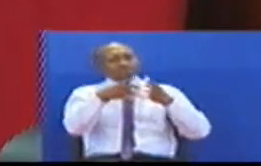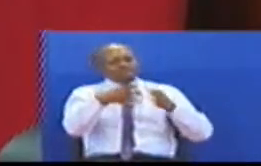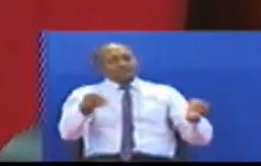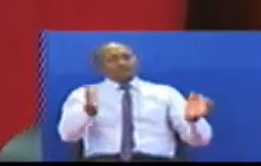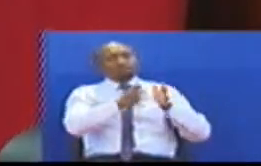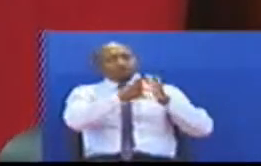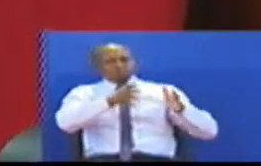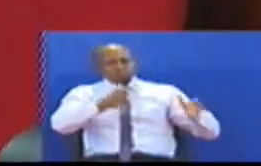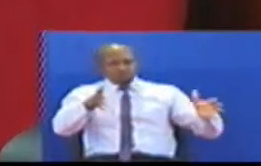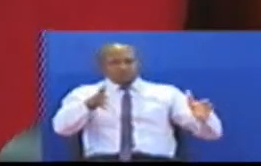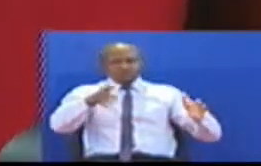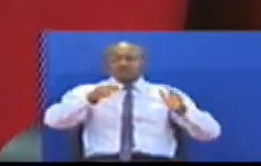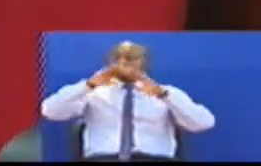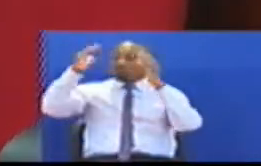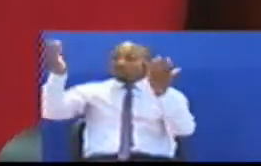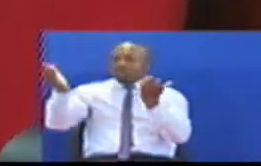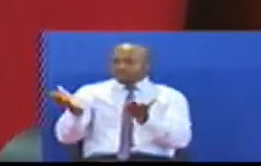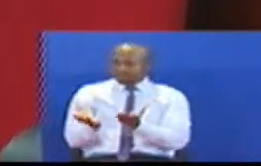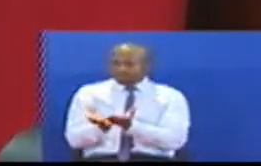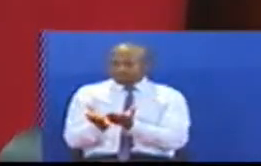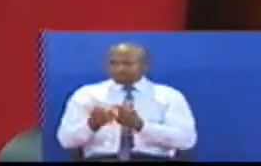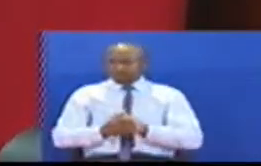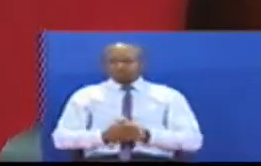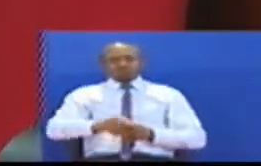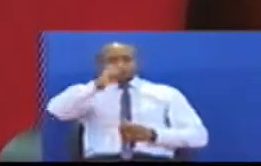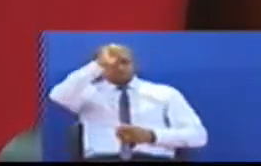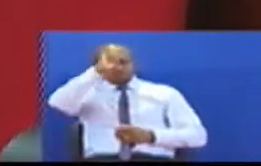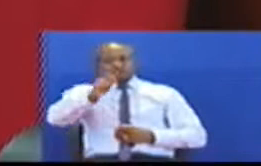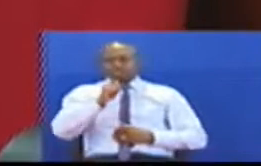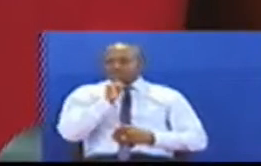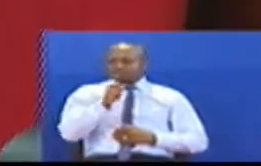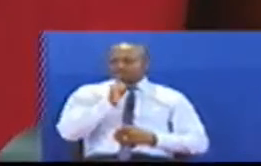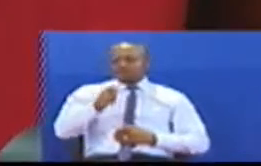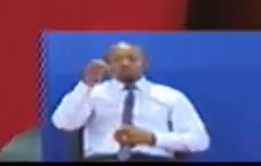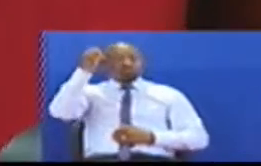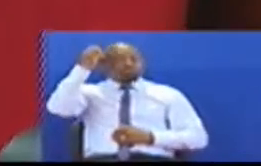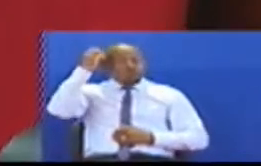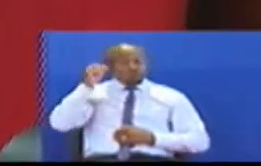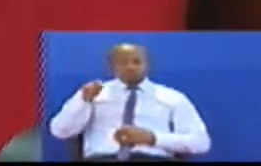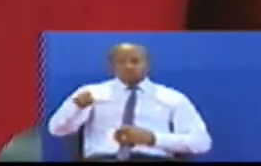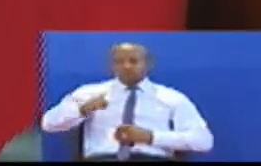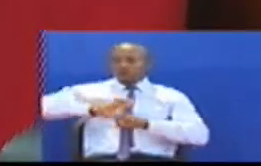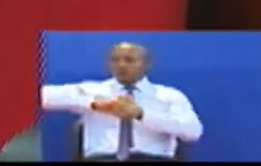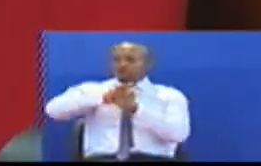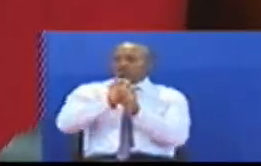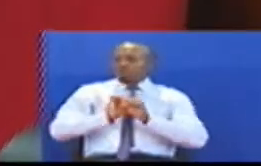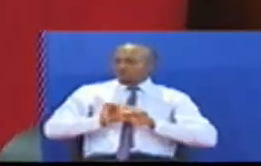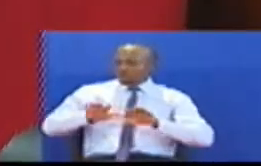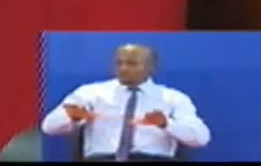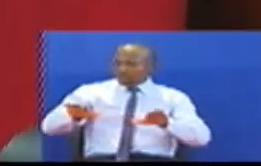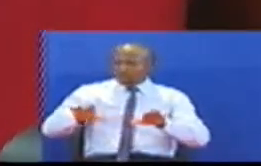sana katika dunia yetu. Mheshimiwa Spika, ugonjwa huu wa corona